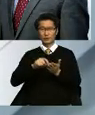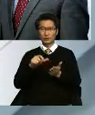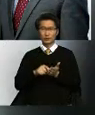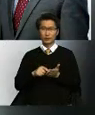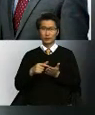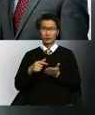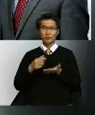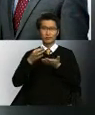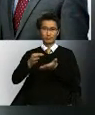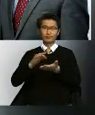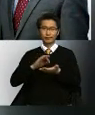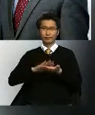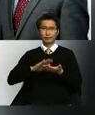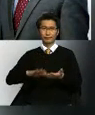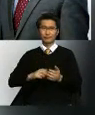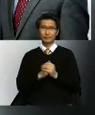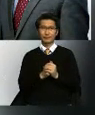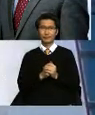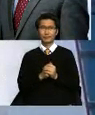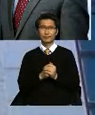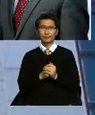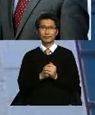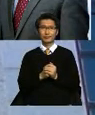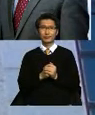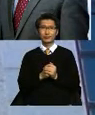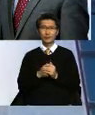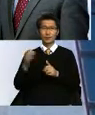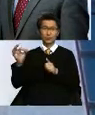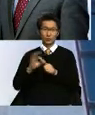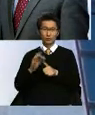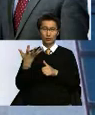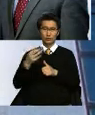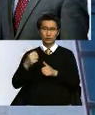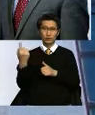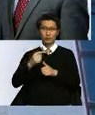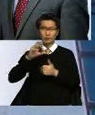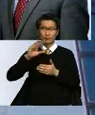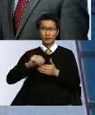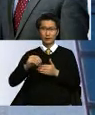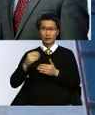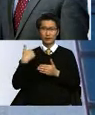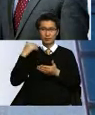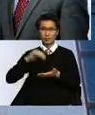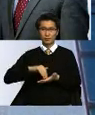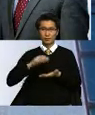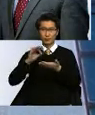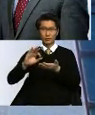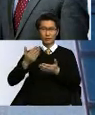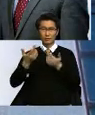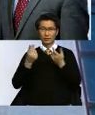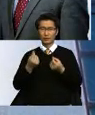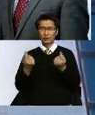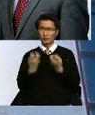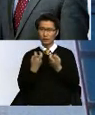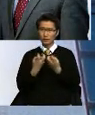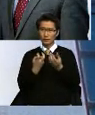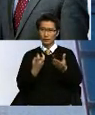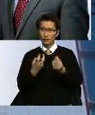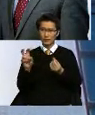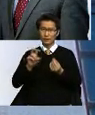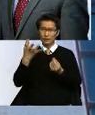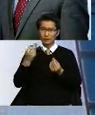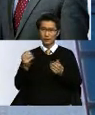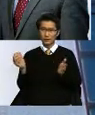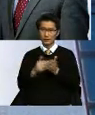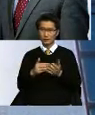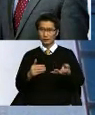원만 반환한 것으로 알려져 있습니다. 예. 보조금 9억 1000만 원을 반환하면 될것 같은데 어떻게 빚이 20억